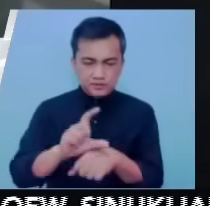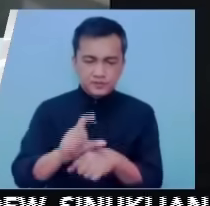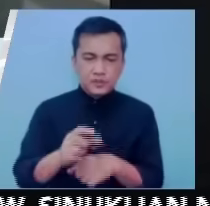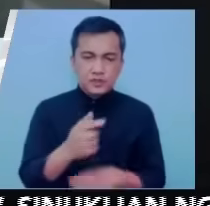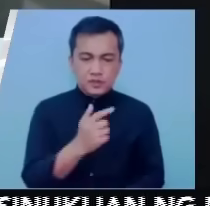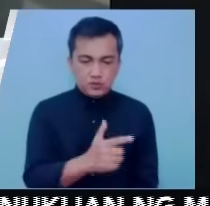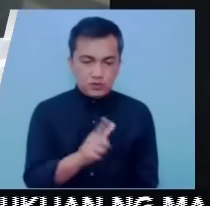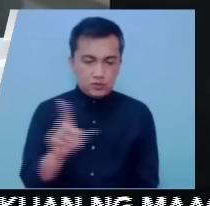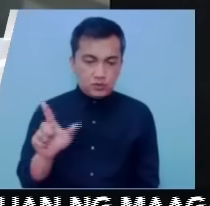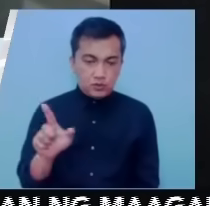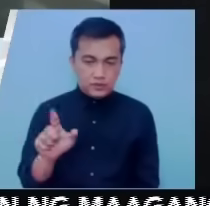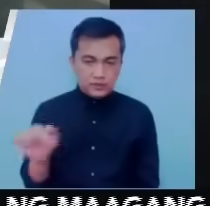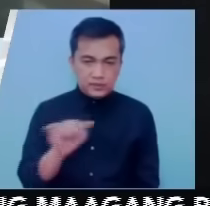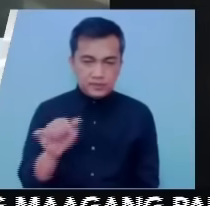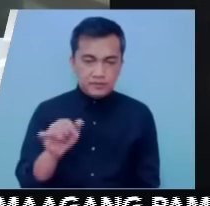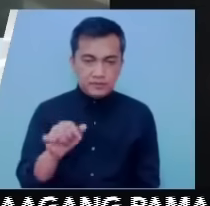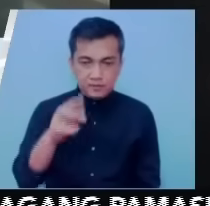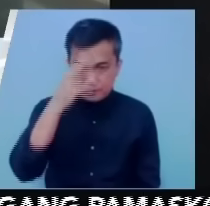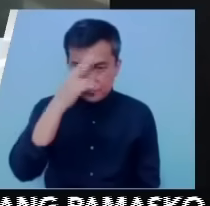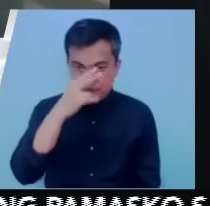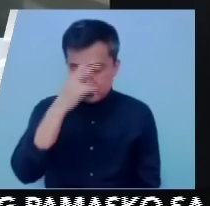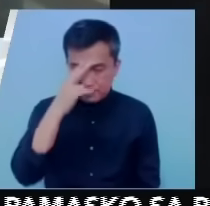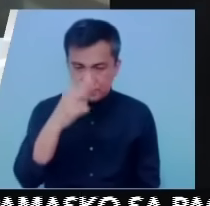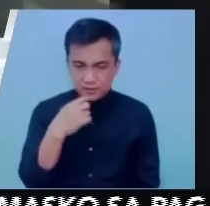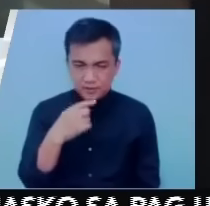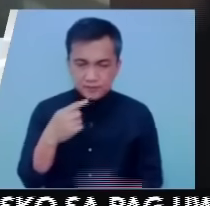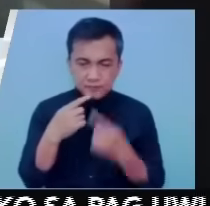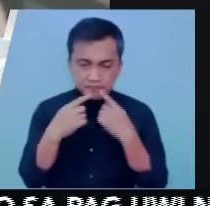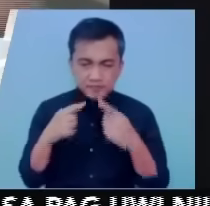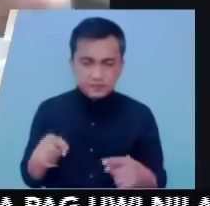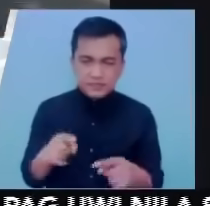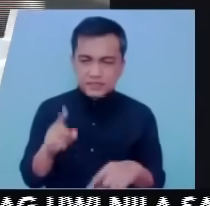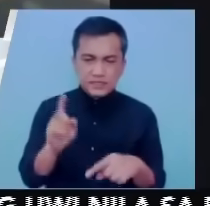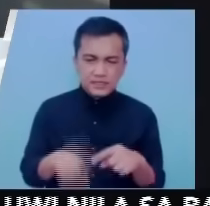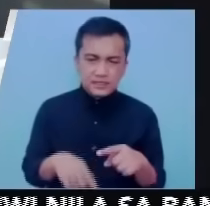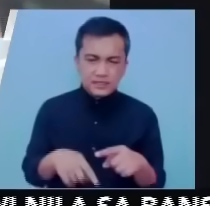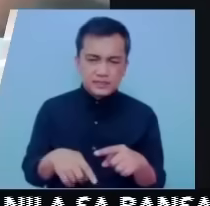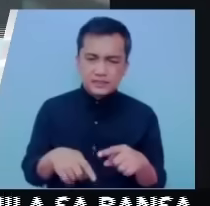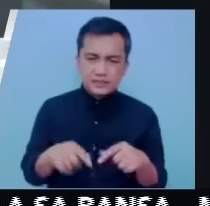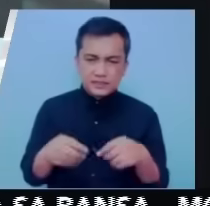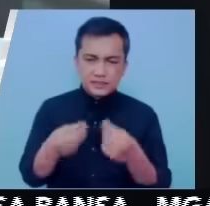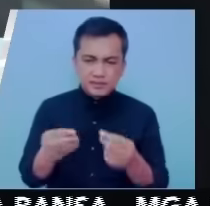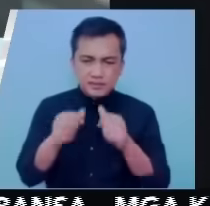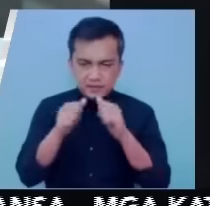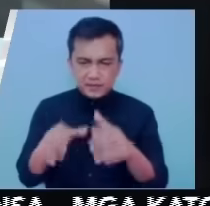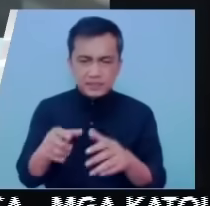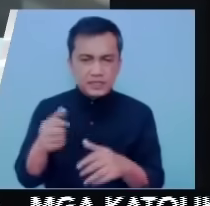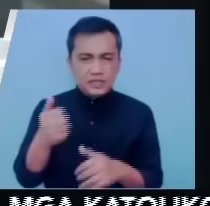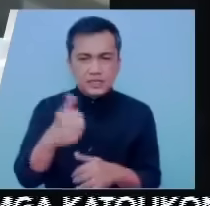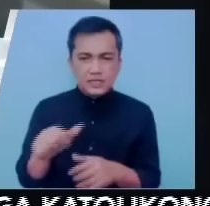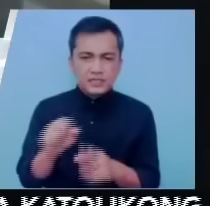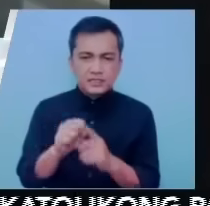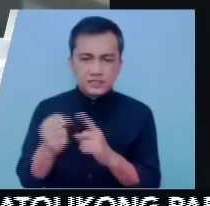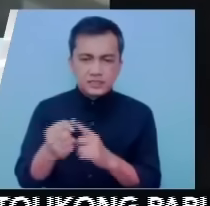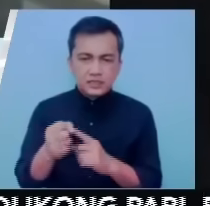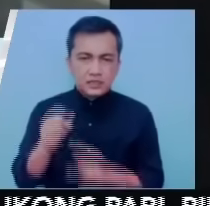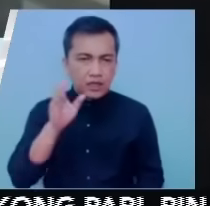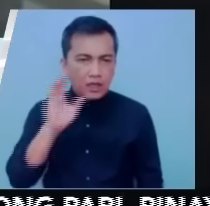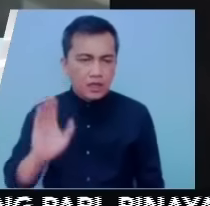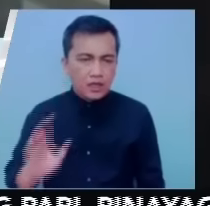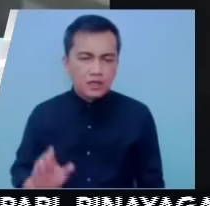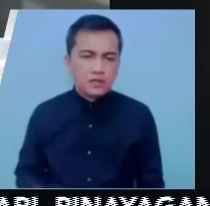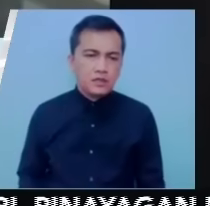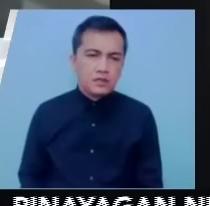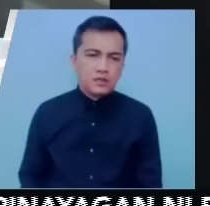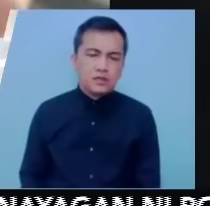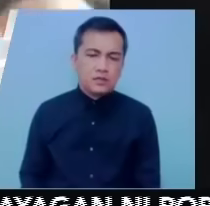the same Vatican committee declared we cannot give any blessing to any situation of irregularity